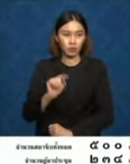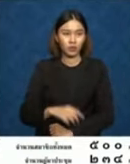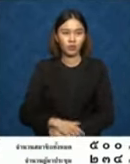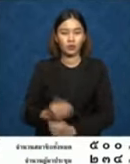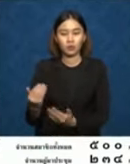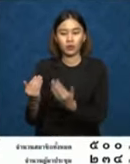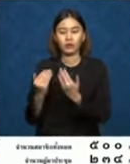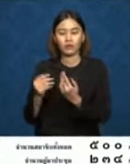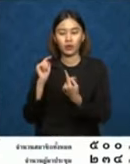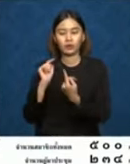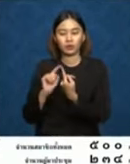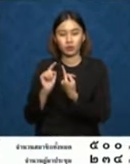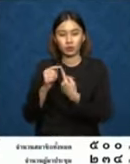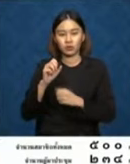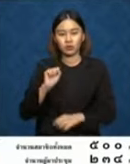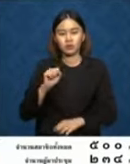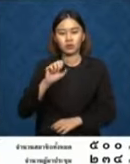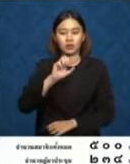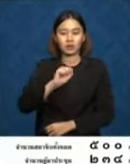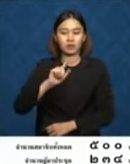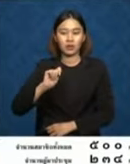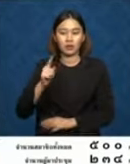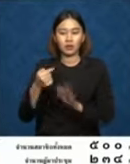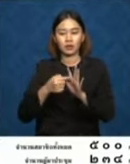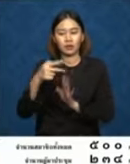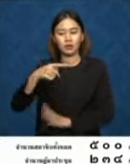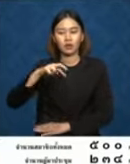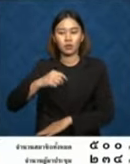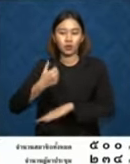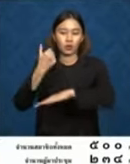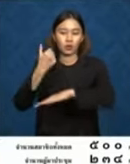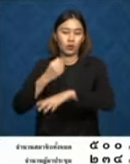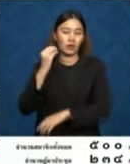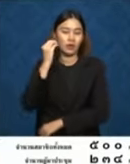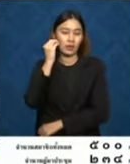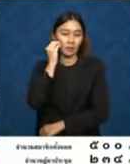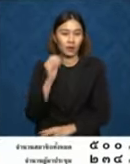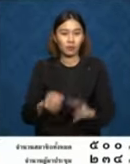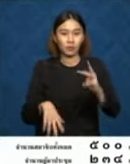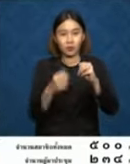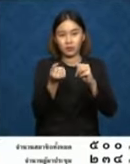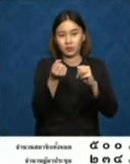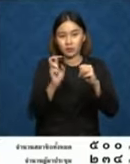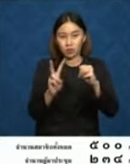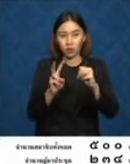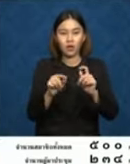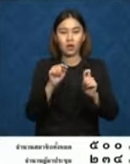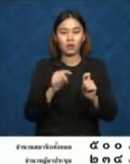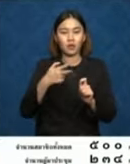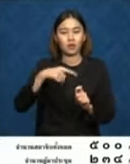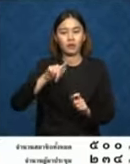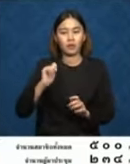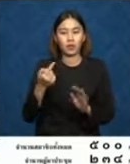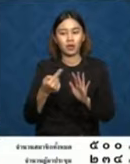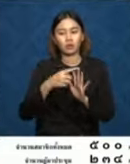ากแม่ผู้ใหญ่สถาพรหงโสดาผู้ใหญ่บ้านบ้านตาจ่อยหมู่12ตำบลดอกล้ำอำเภอปทุมรัฐจังหวัด101ถึ